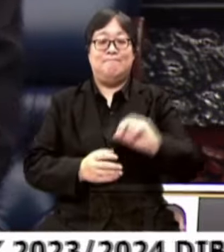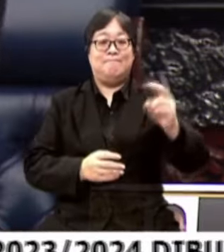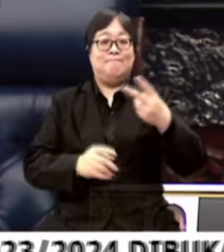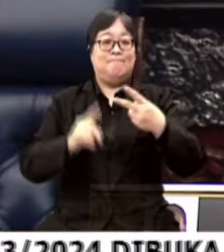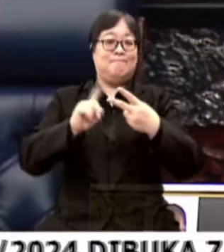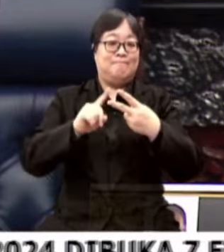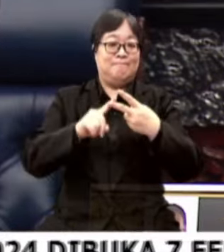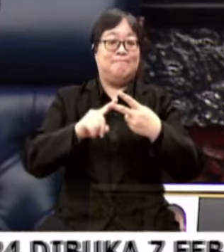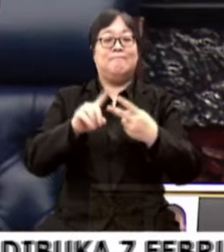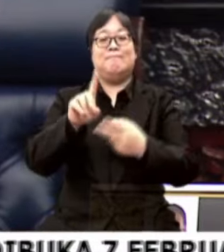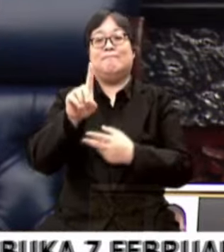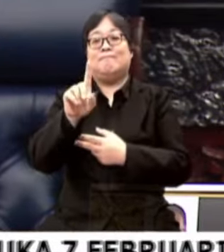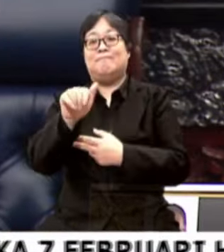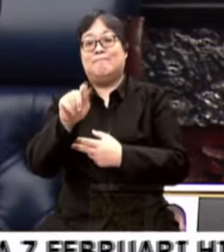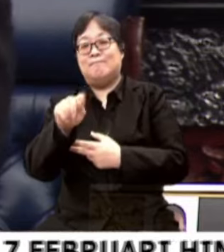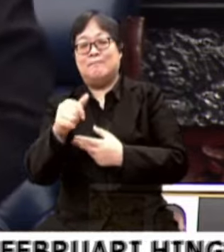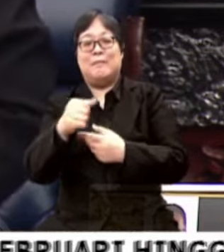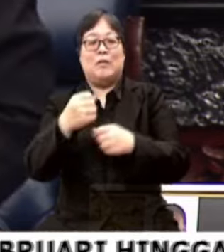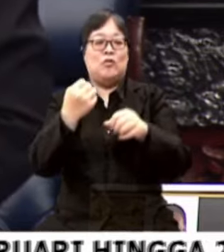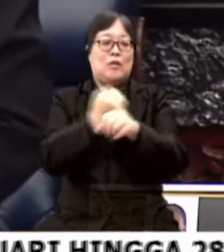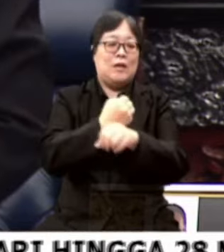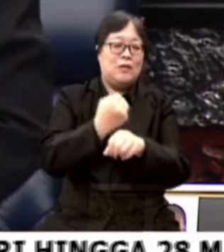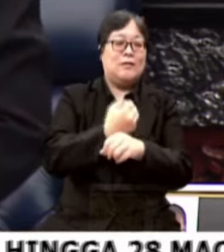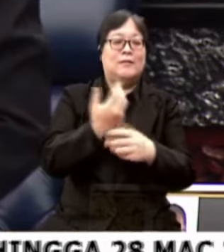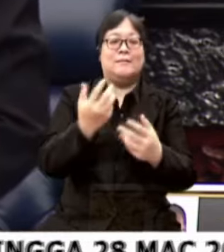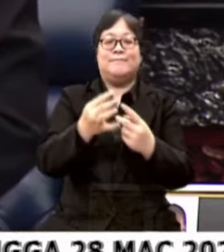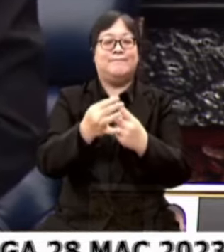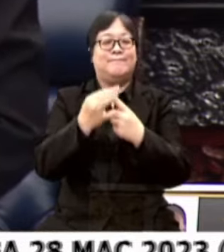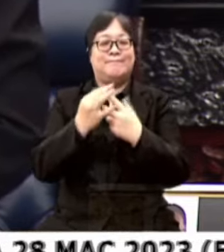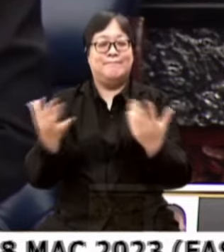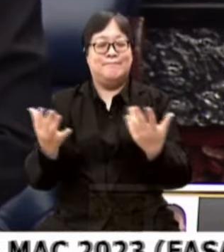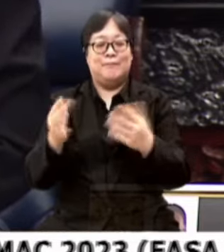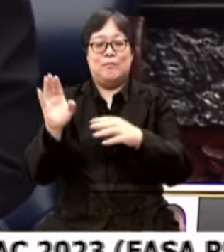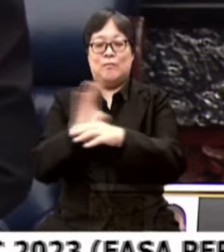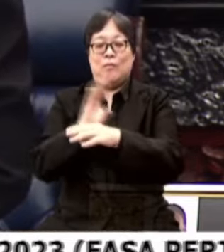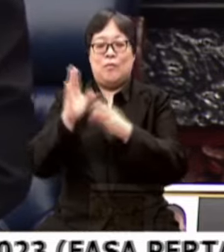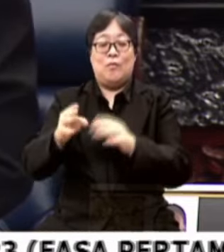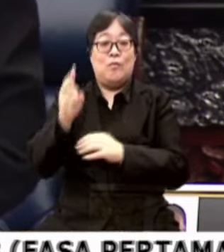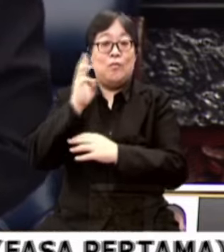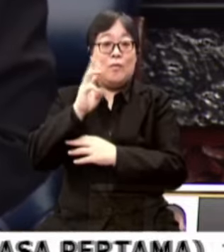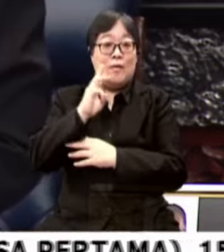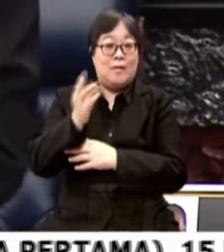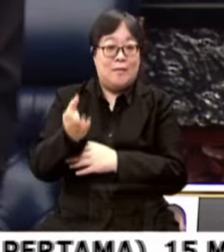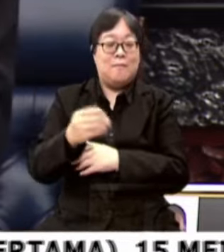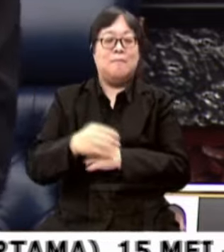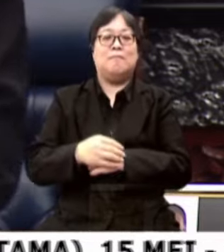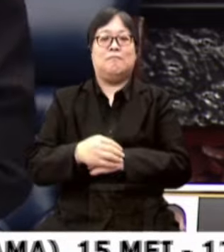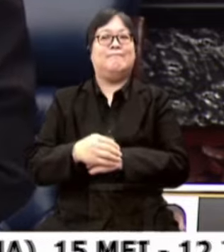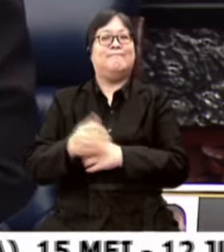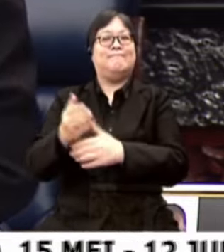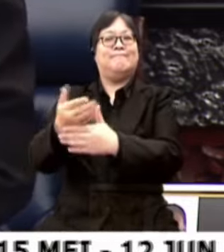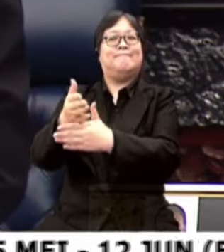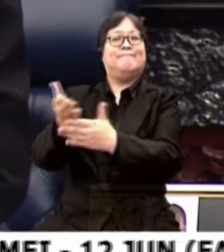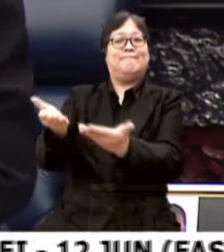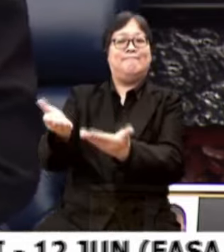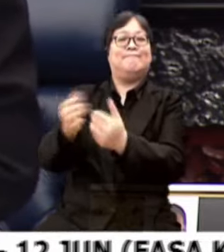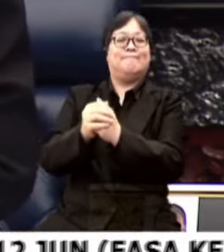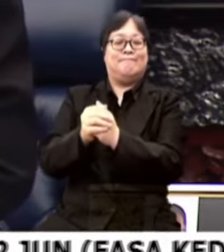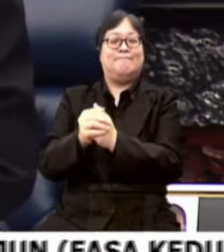berkenaan data statistik khusus berkenaan wanita ini kita akan fungsikan dengan